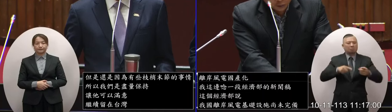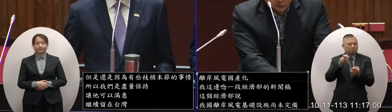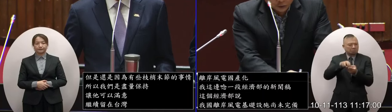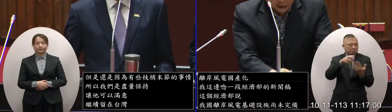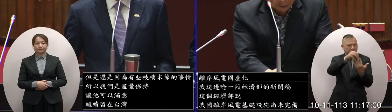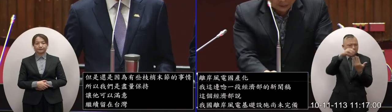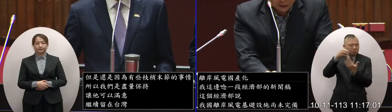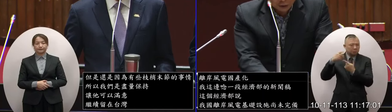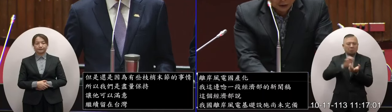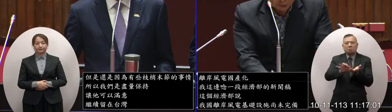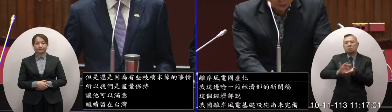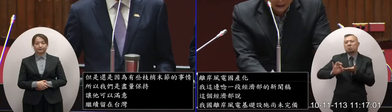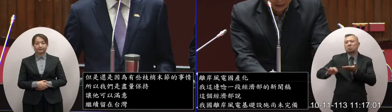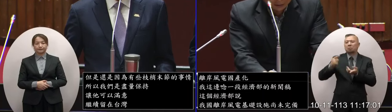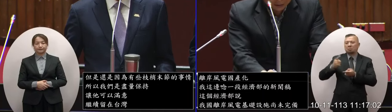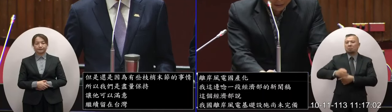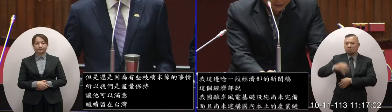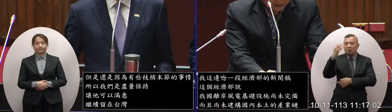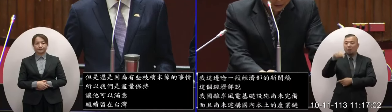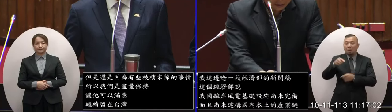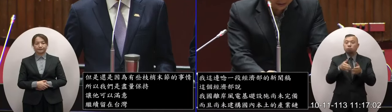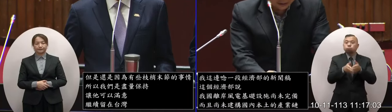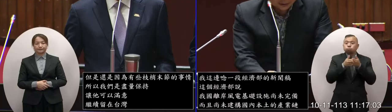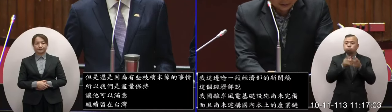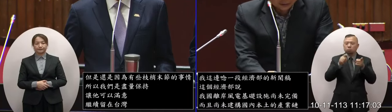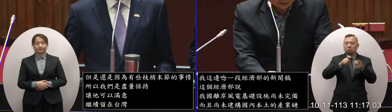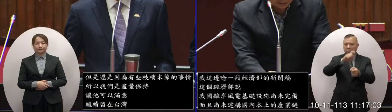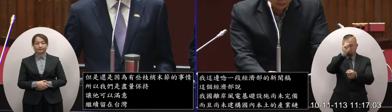故需要明确目标，